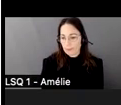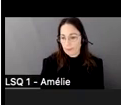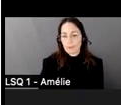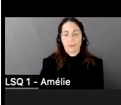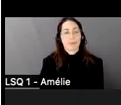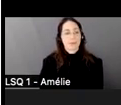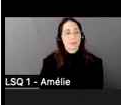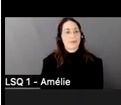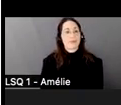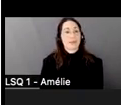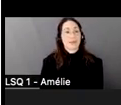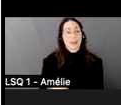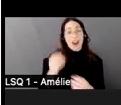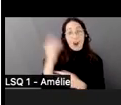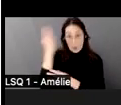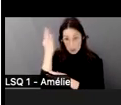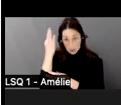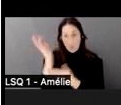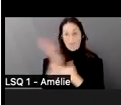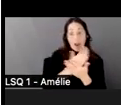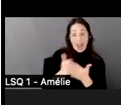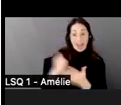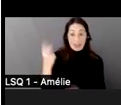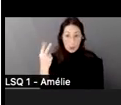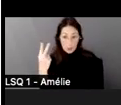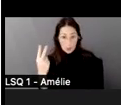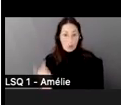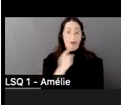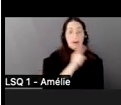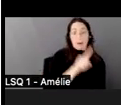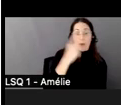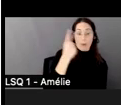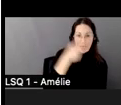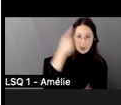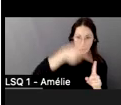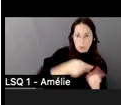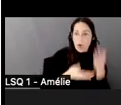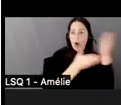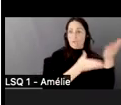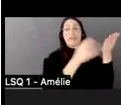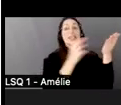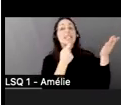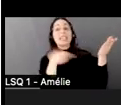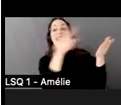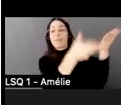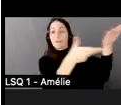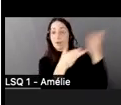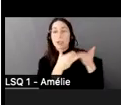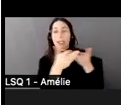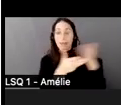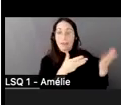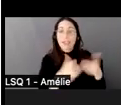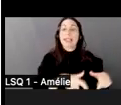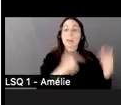Le cours a 2 volets. Un volet pour, les fournisseurs de services d'établissements et de services